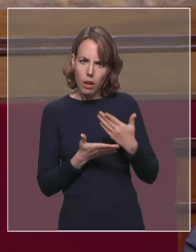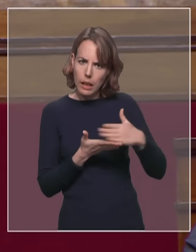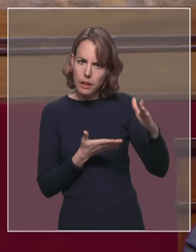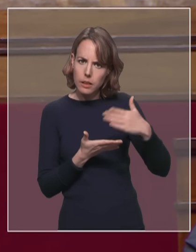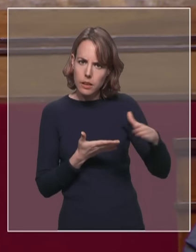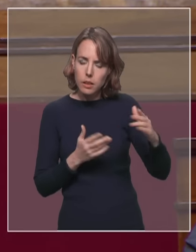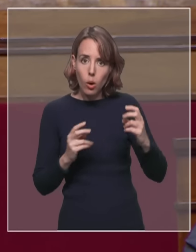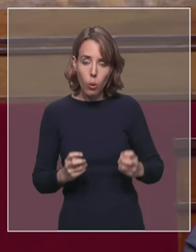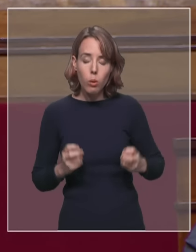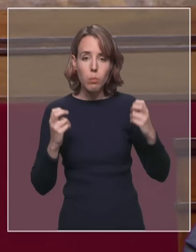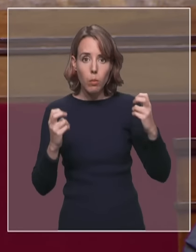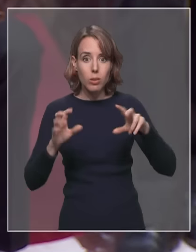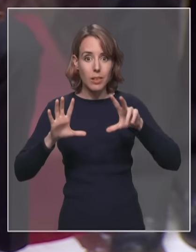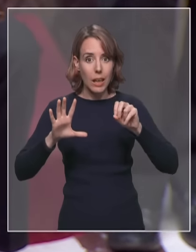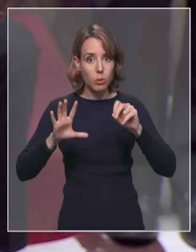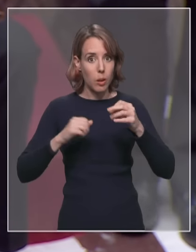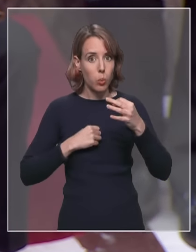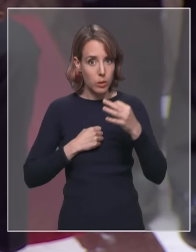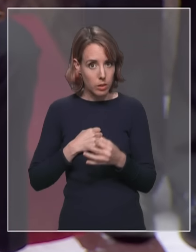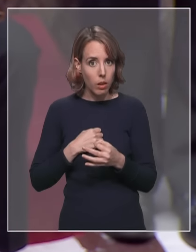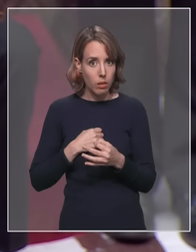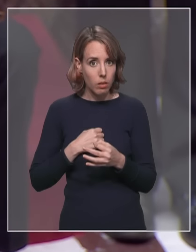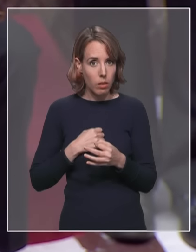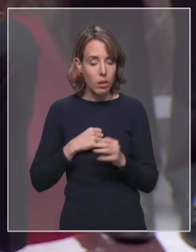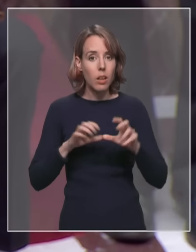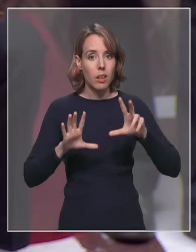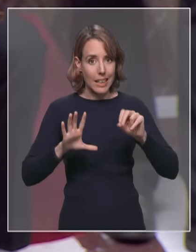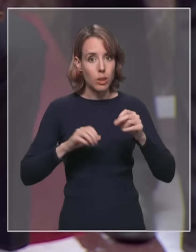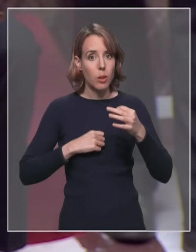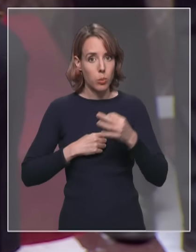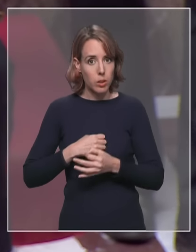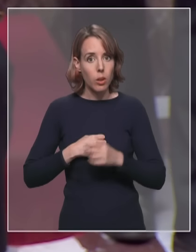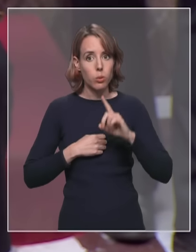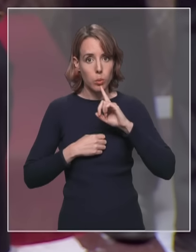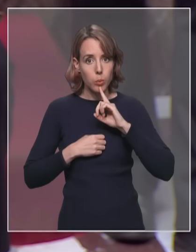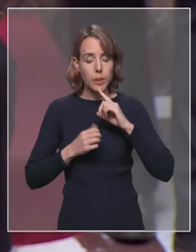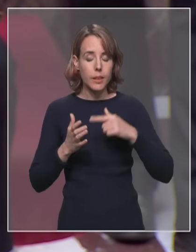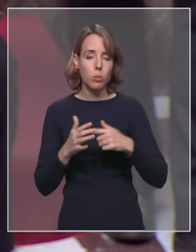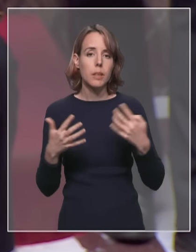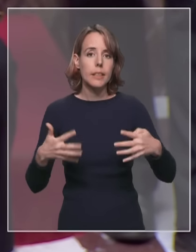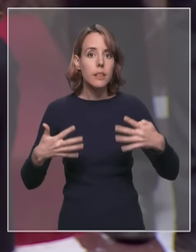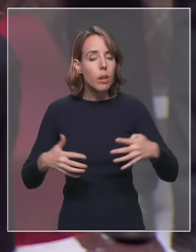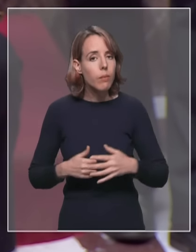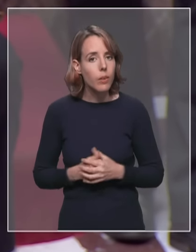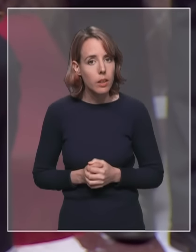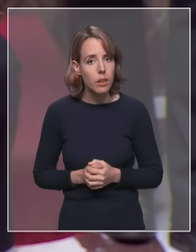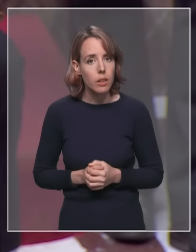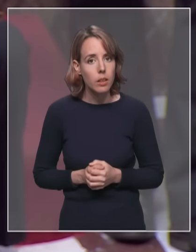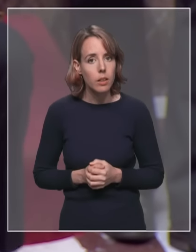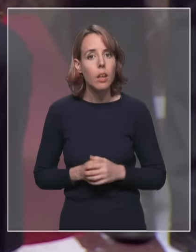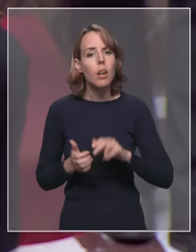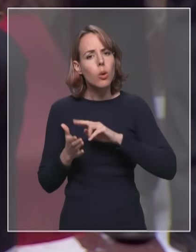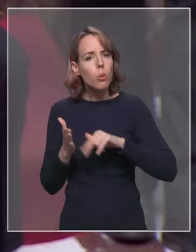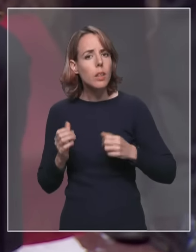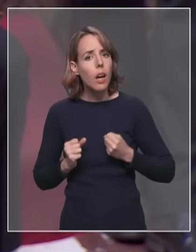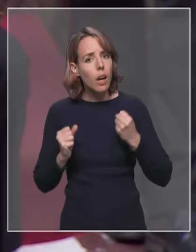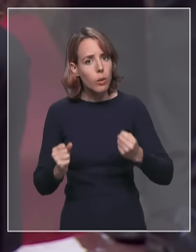de 80%. De 80% depuis 2019. Quant au contrat engagement